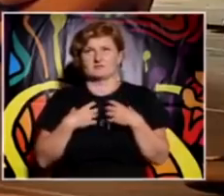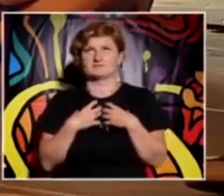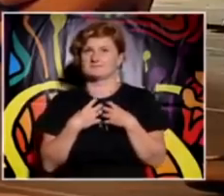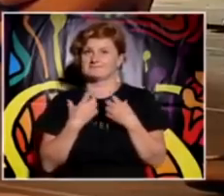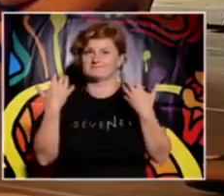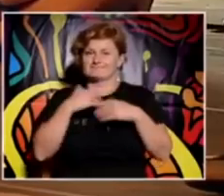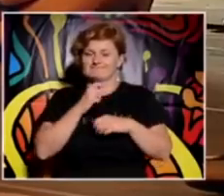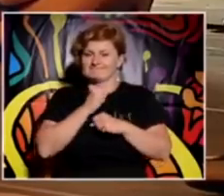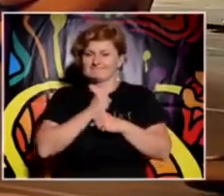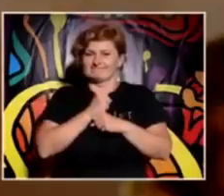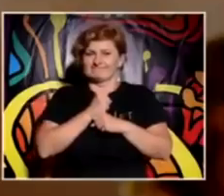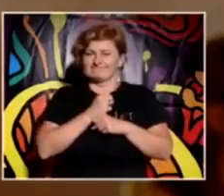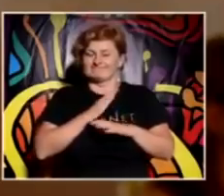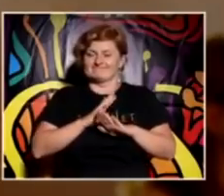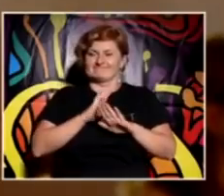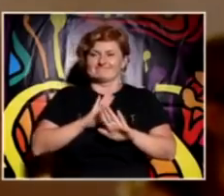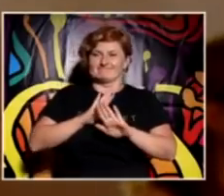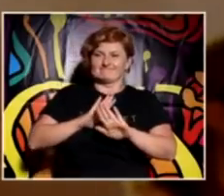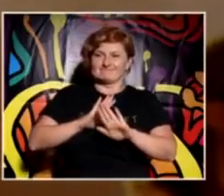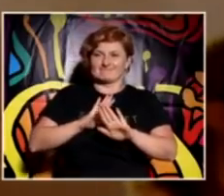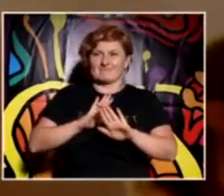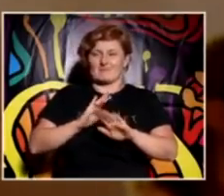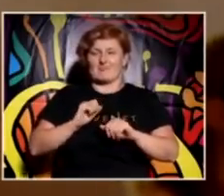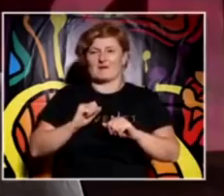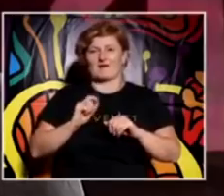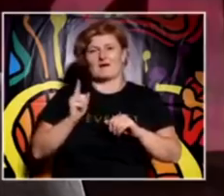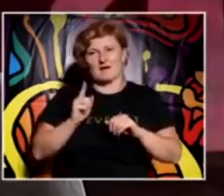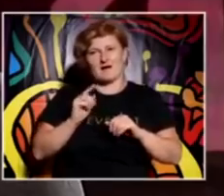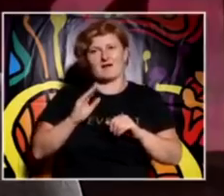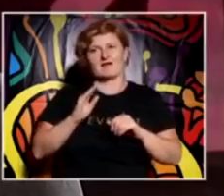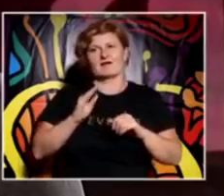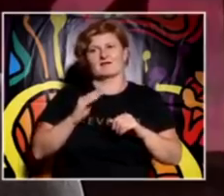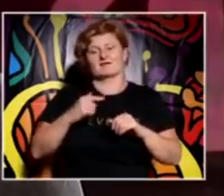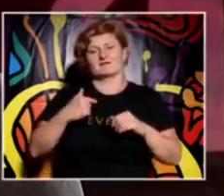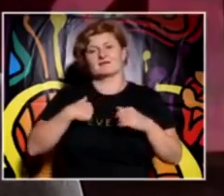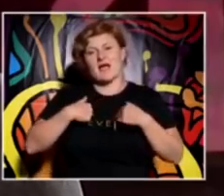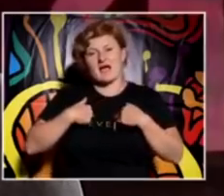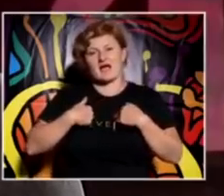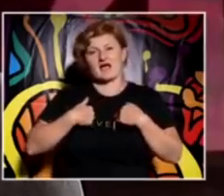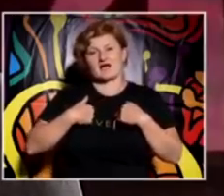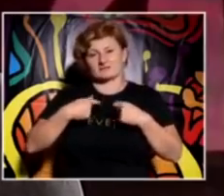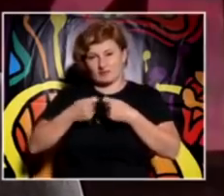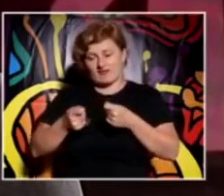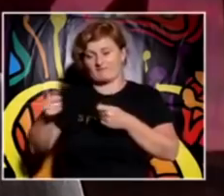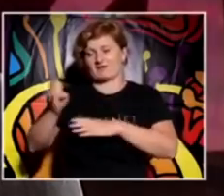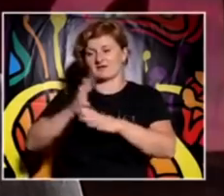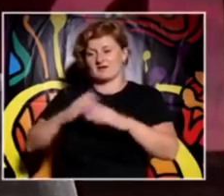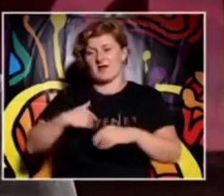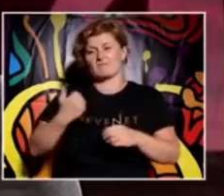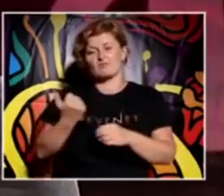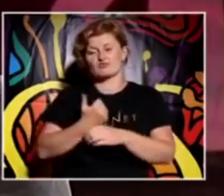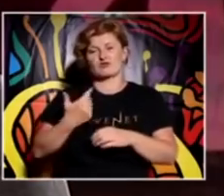siebie i staram się być najbardziej asertywny, jak mogę. Mimo, że relacja jest sprzedawca-klient, to muszę być tak asertywny,